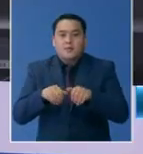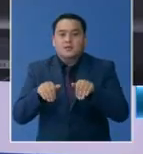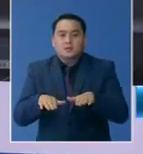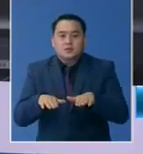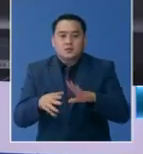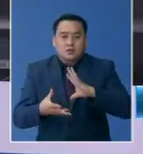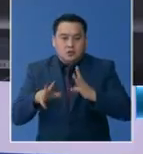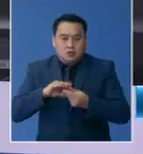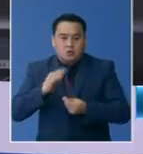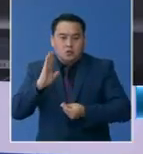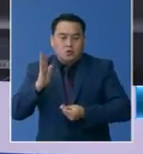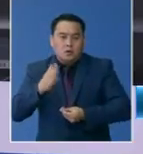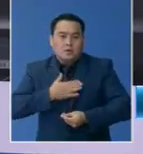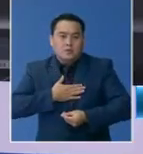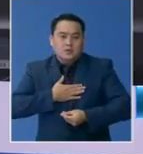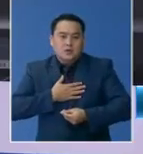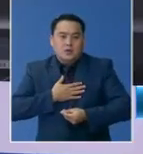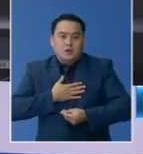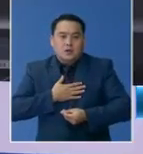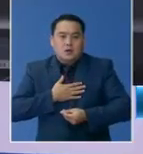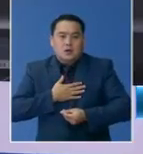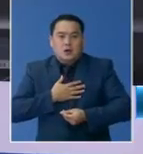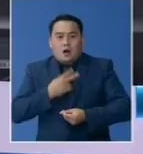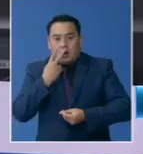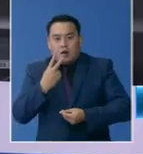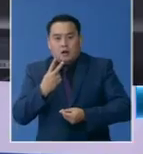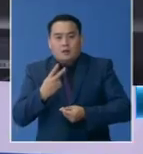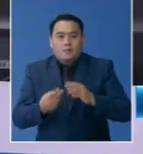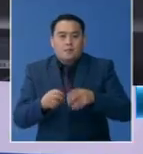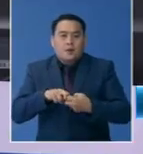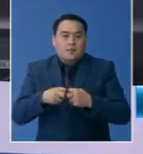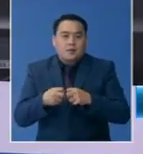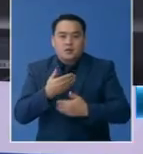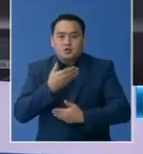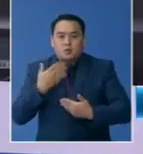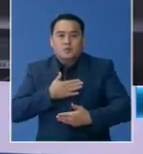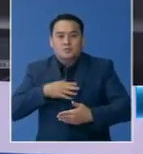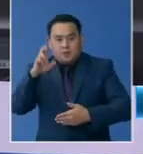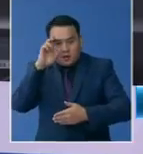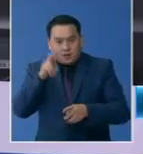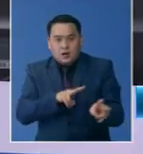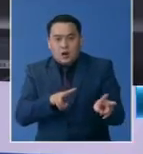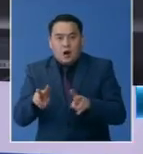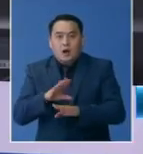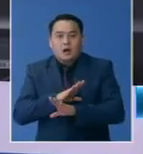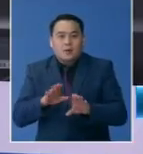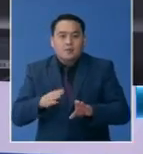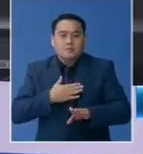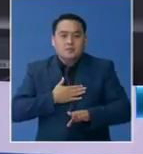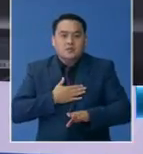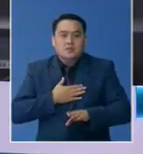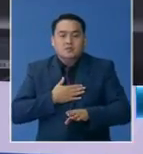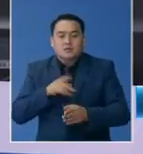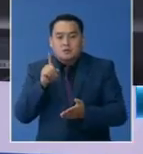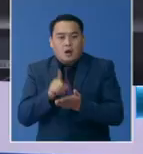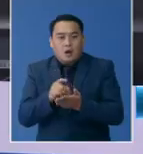нақты нәтиже береді. Біз үшін қарауға жарамайды деген мәселе жоқ. Біз барлық мемлекеттік органдарды бақыламаймыз. Ол біздің құзырымызда